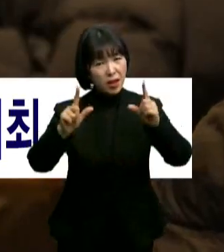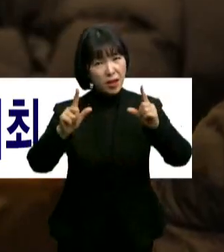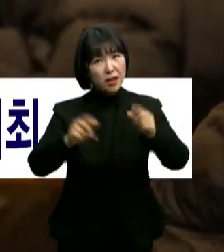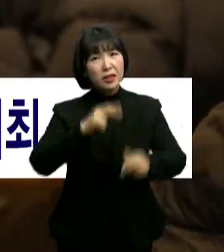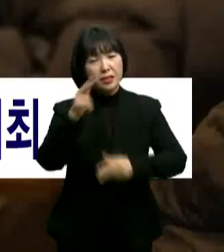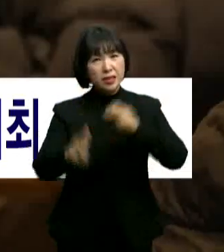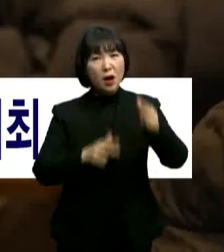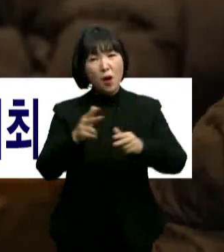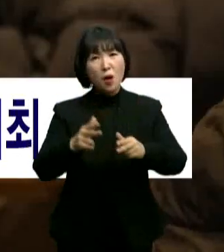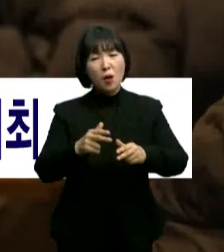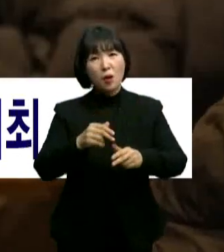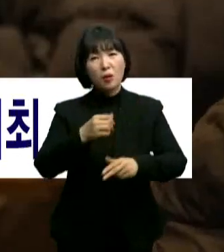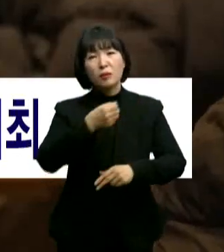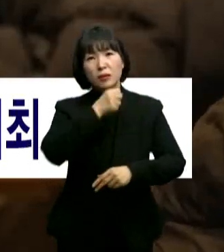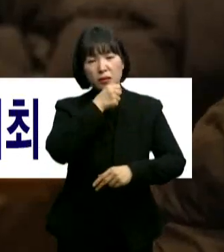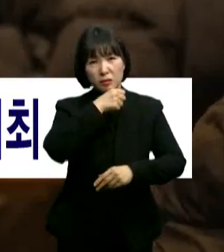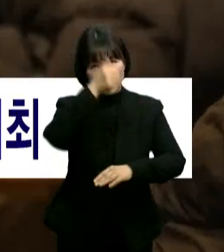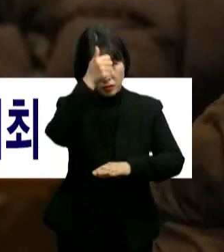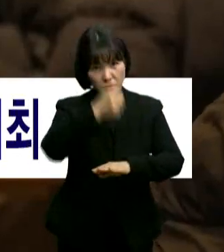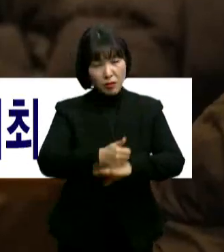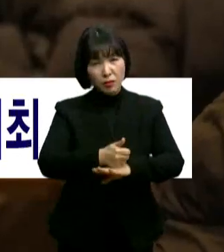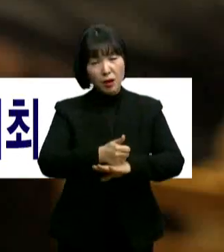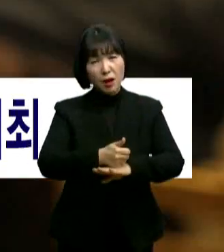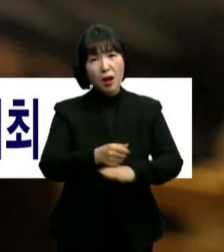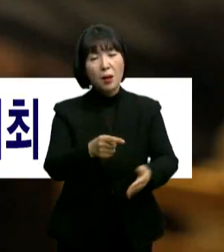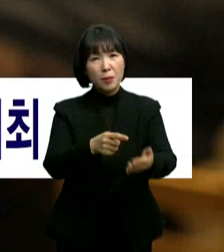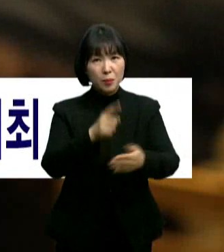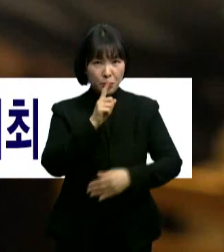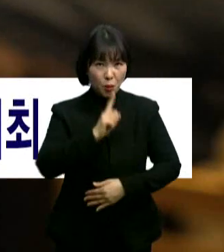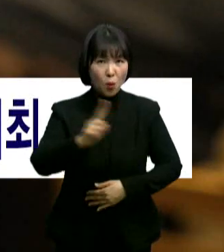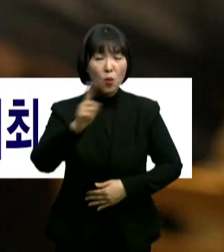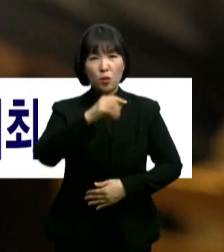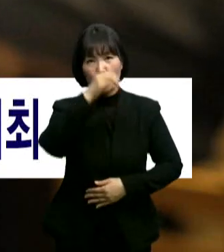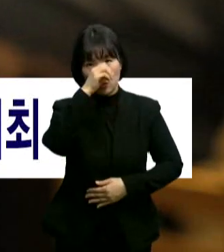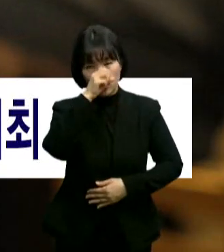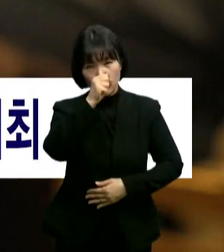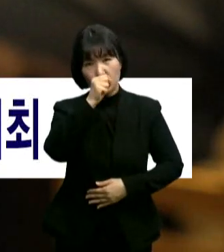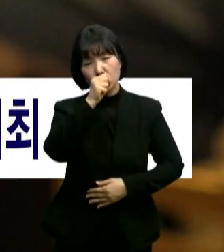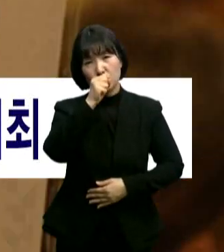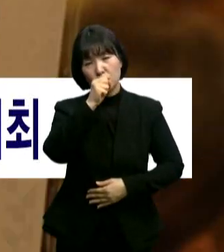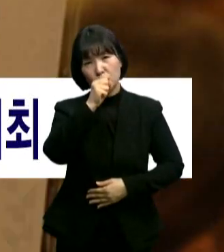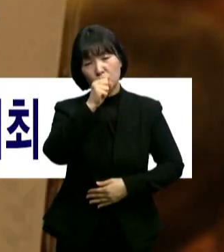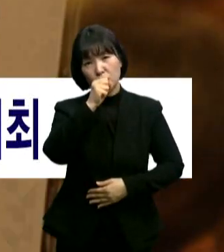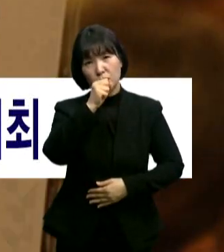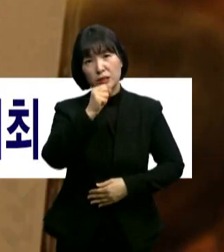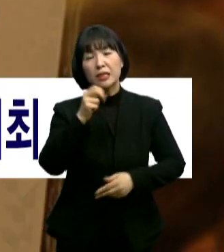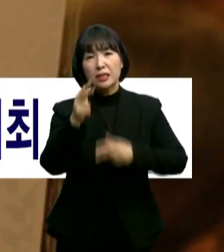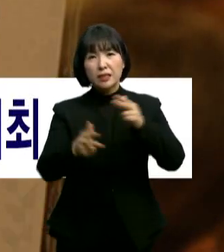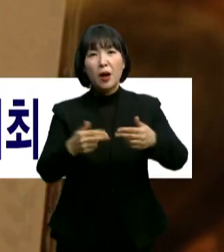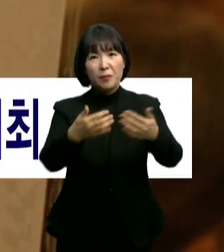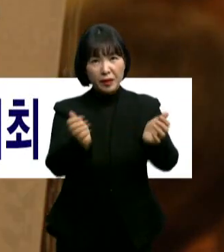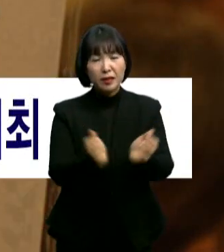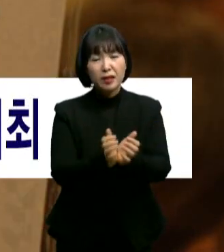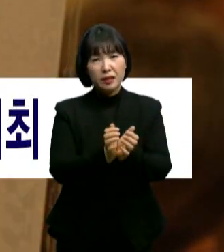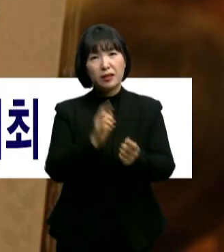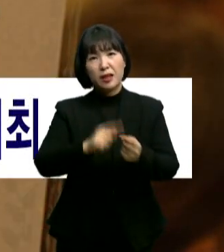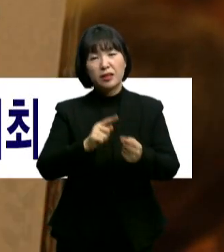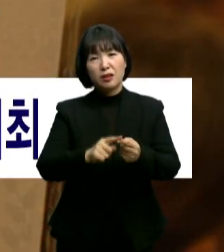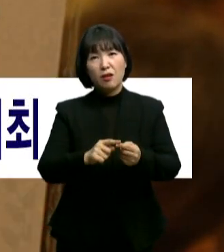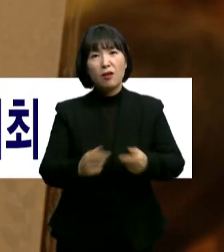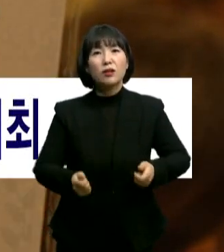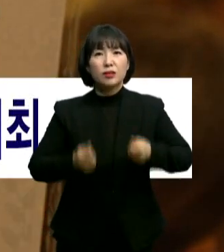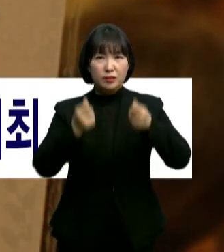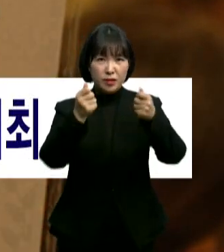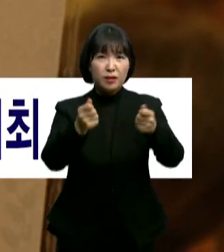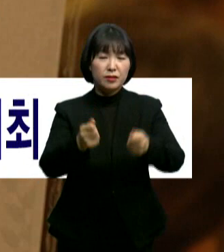성과 보고와 우수 참여 주민 우수 사업단에 대한 시상 순으로 진행됐습니다 이용훈 미철 구청장은